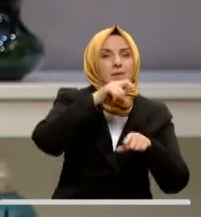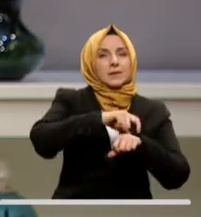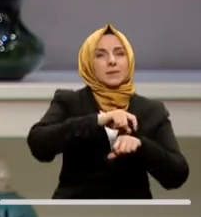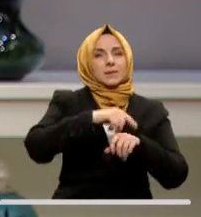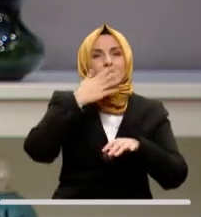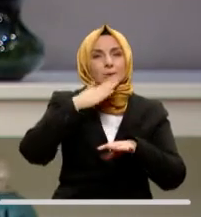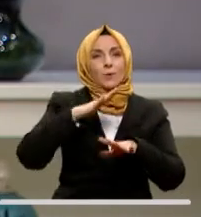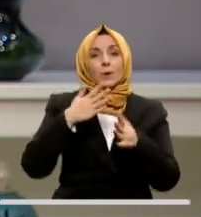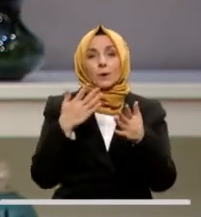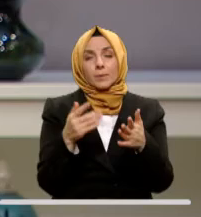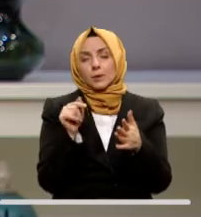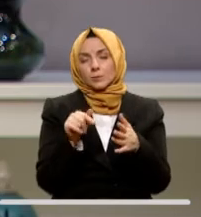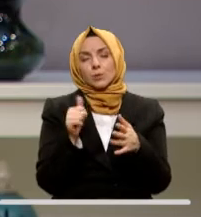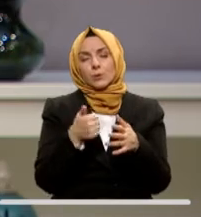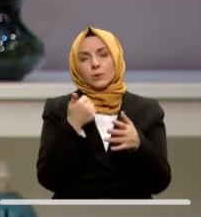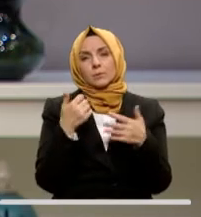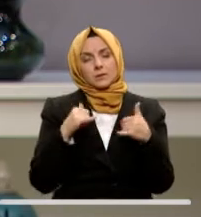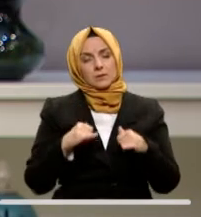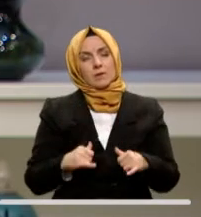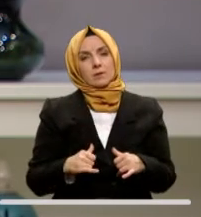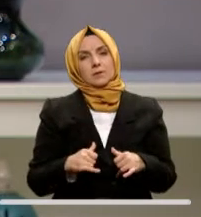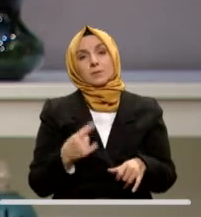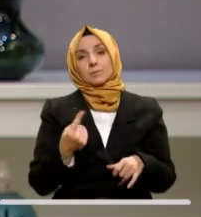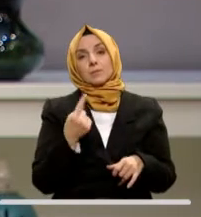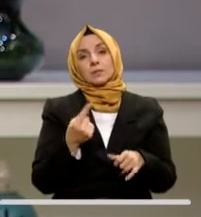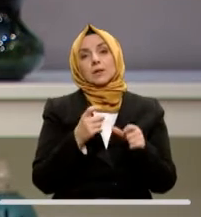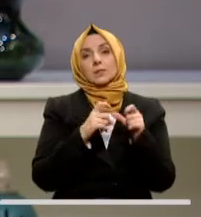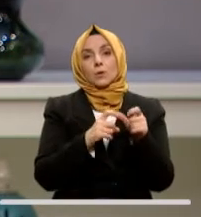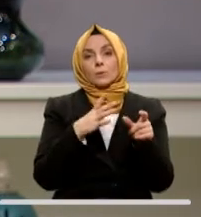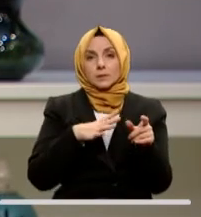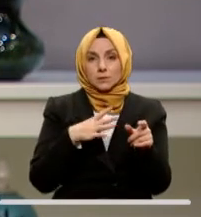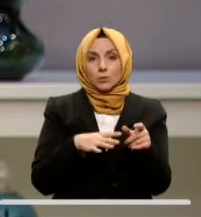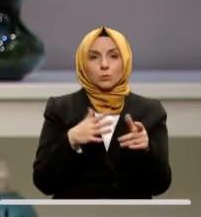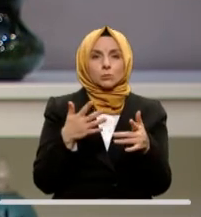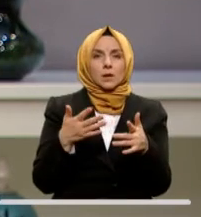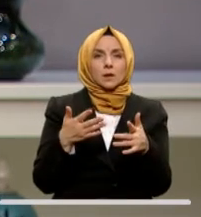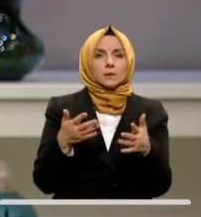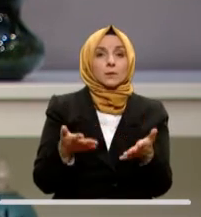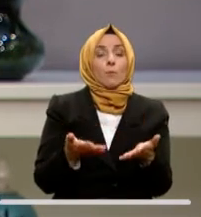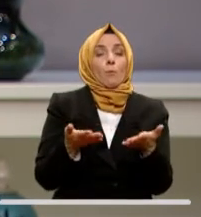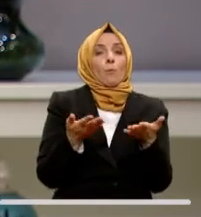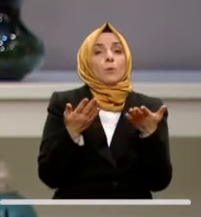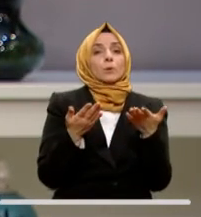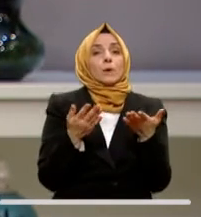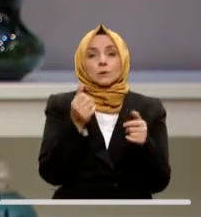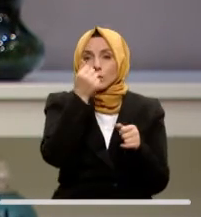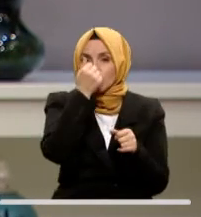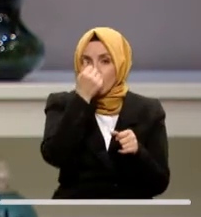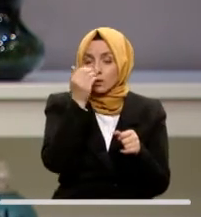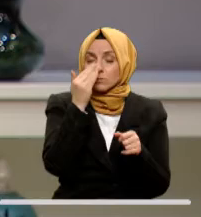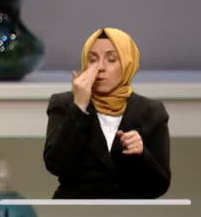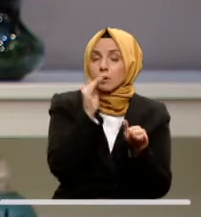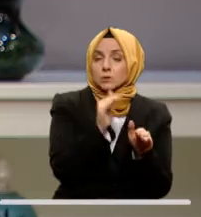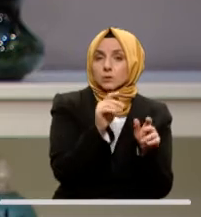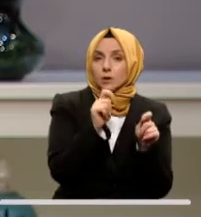içimizi rahatlatan bir nokta oldu bir şey daha sormak da biliyorum motivasyon dedim şimdi korku kan bağışı verme no ilk öncelikle